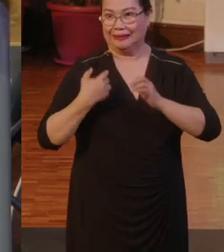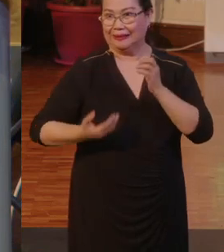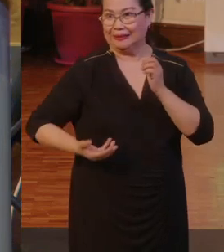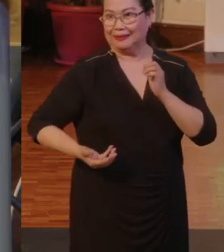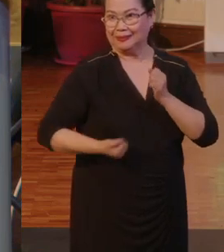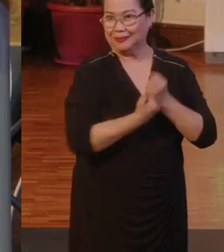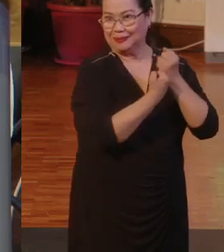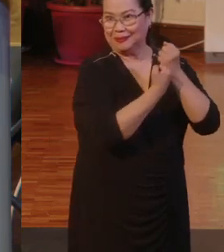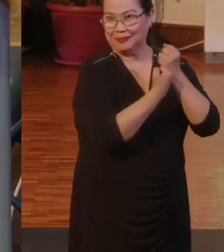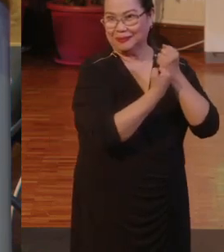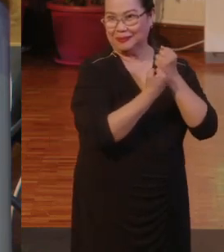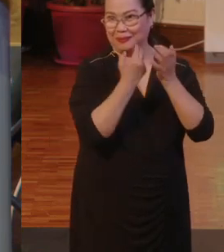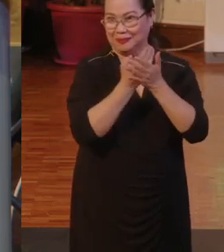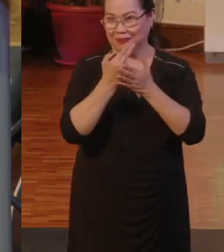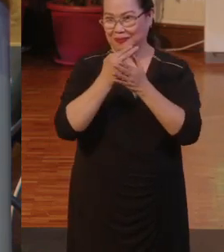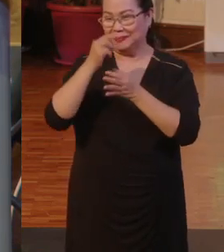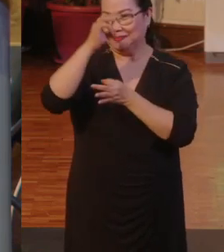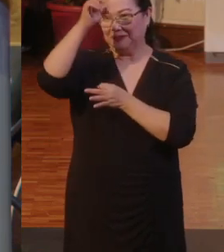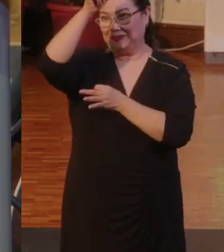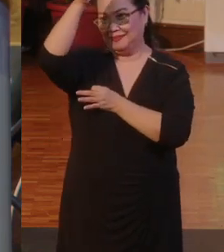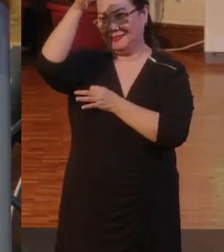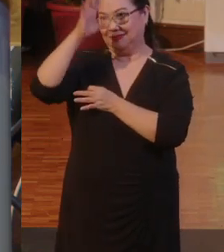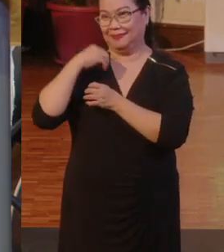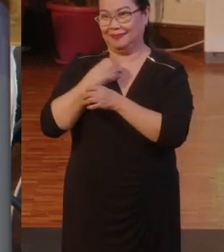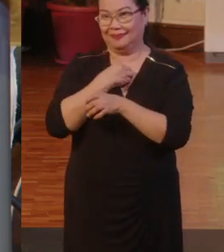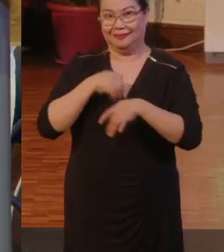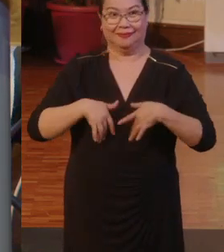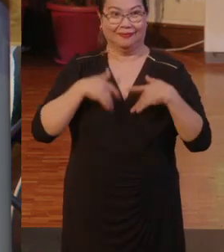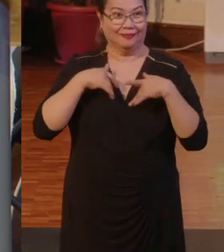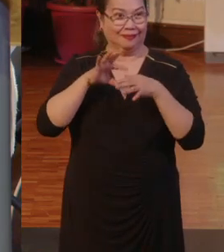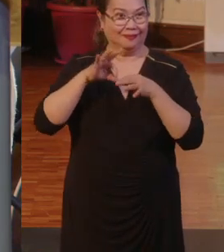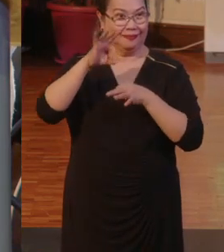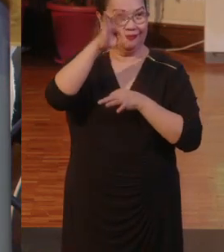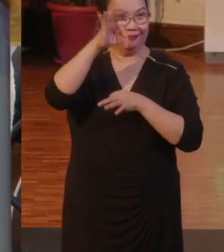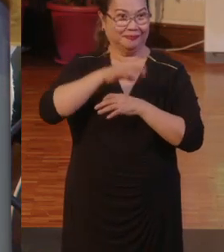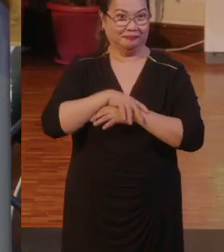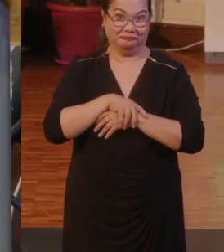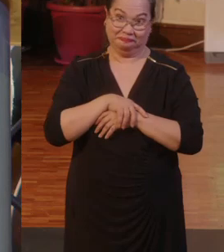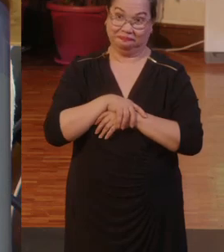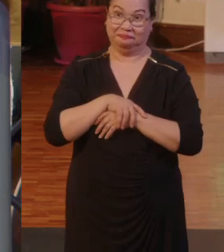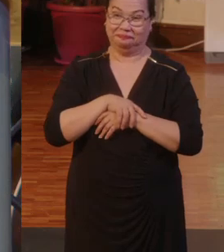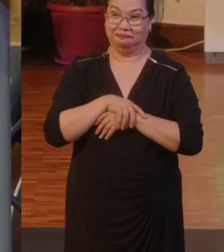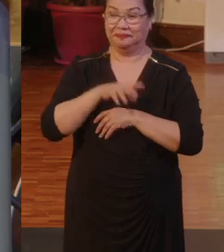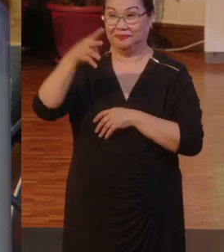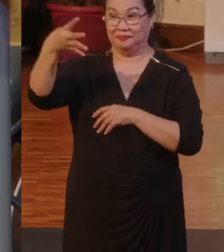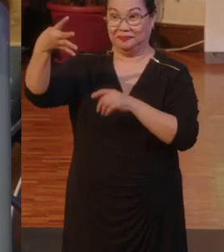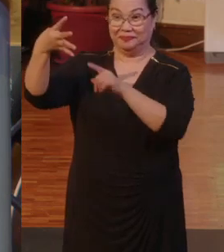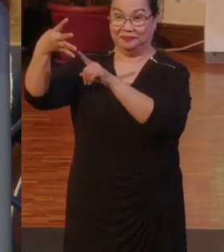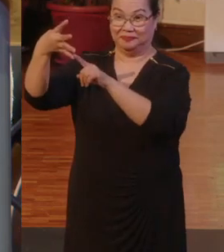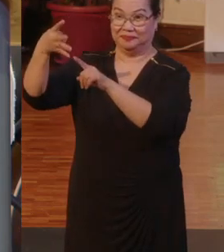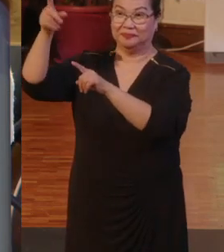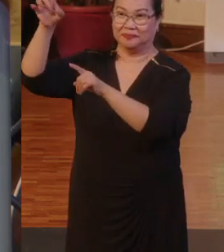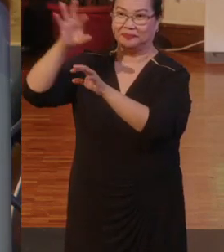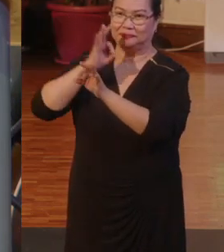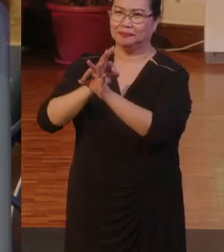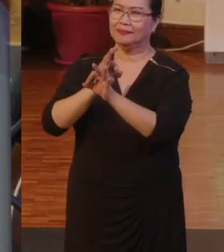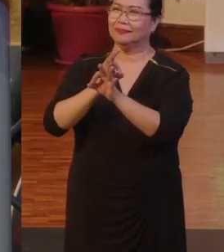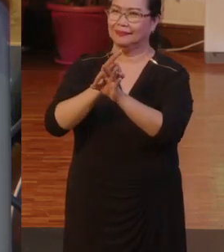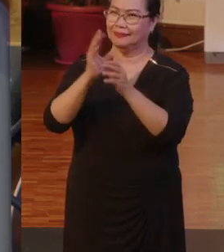Kristiyano. Ngunit kung paano ginabayan ng Diyos ang kanyang hinirang na bayan sa kanilang paglalakbay